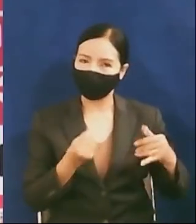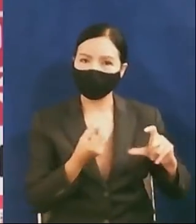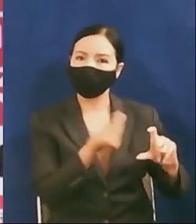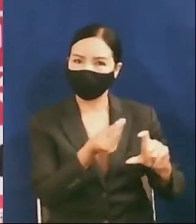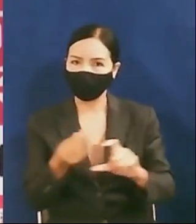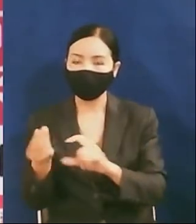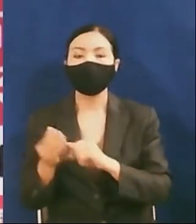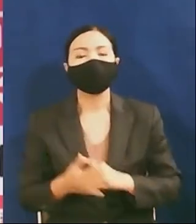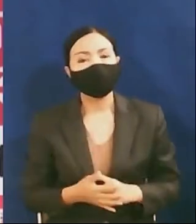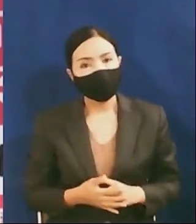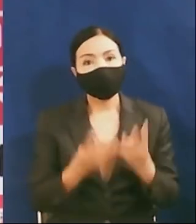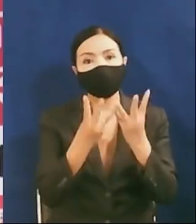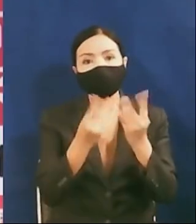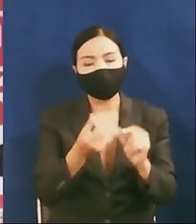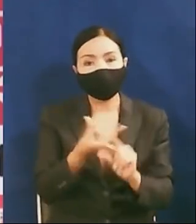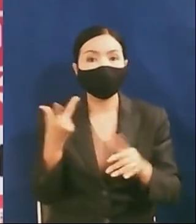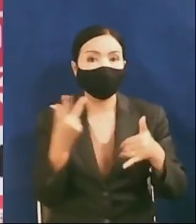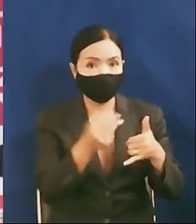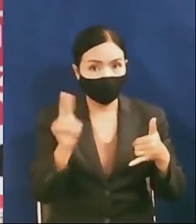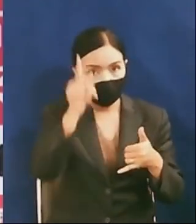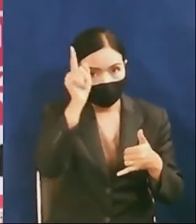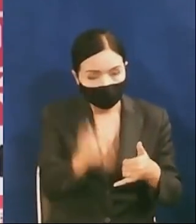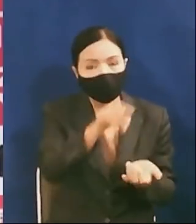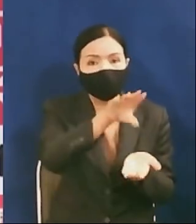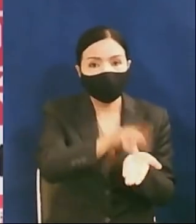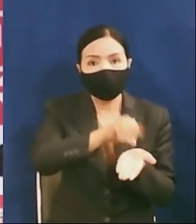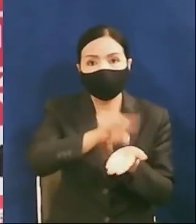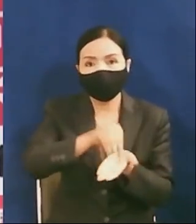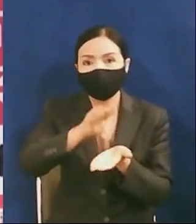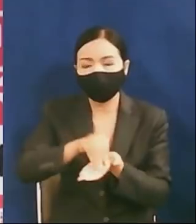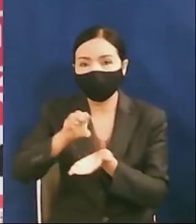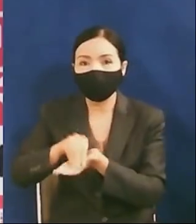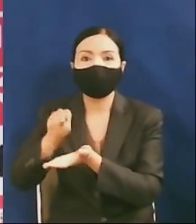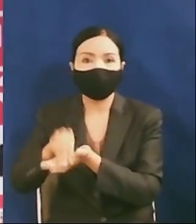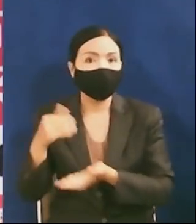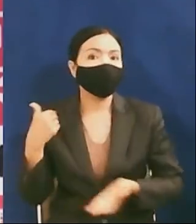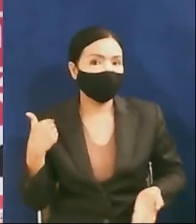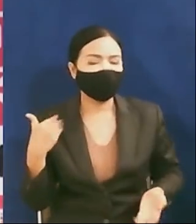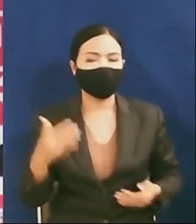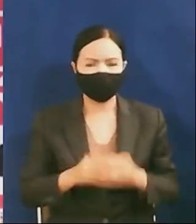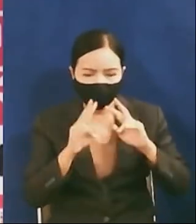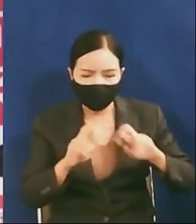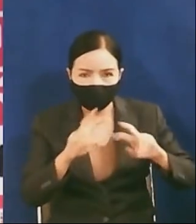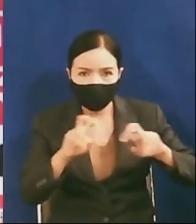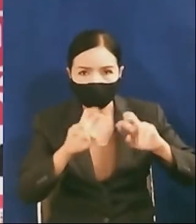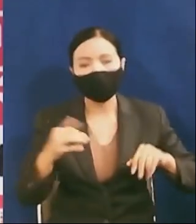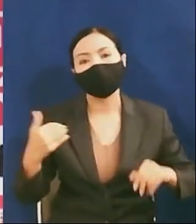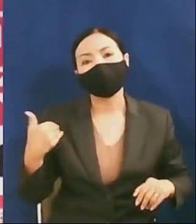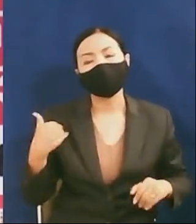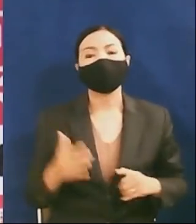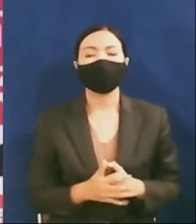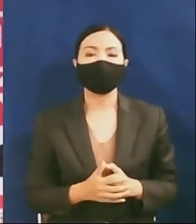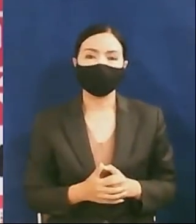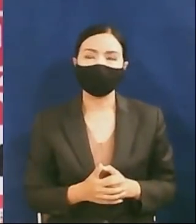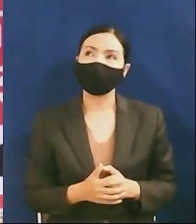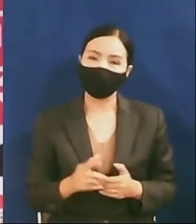จากการใช้งานจริงๆเนี่ยก็จะมีการเก็บรวบรวมศึกษานะครับแล้วก็มีความจำเป็นที่จะต้องนำวัค